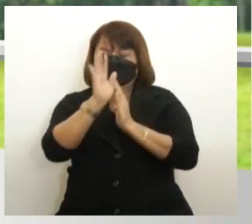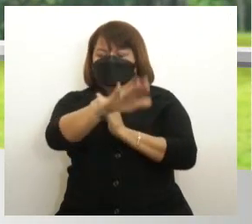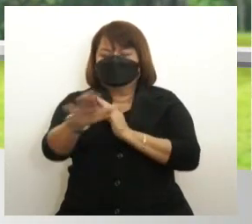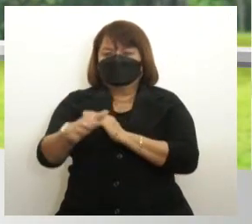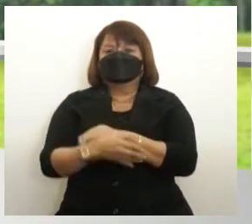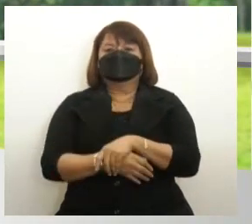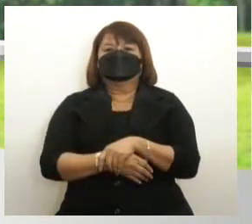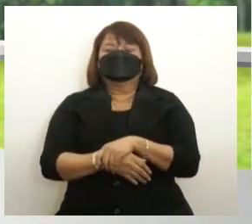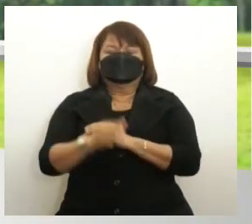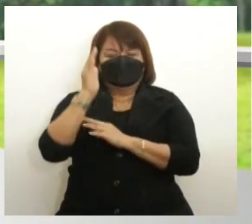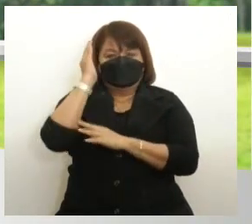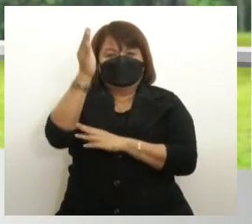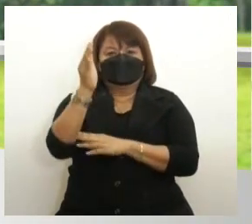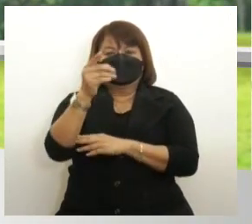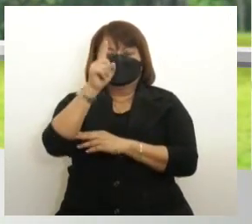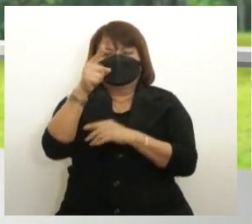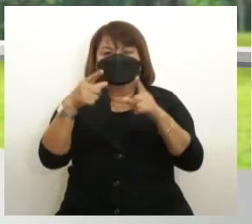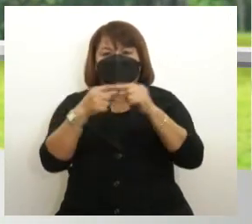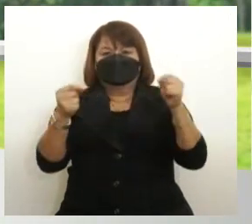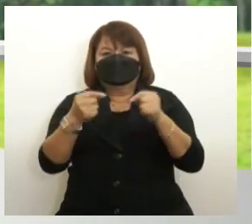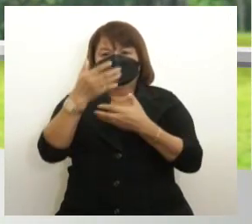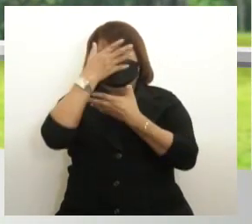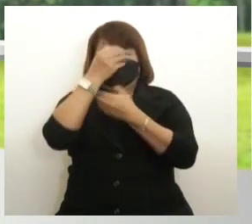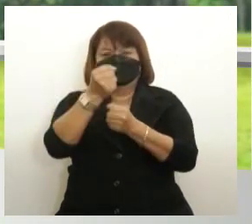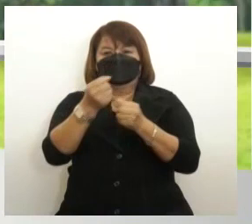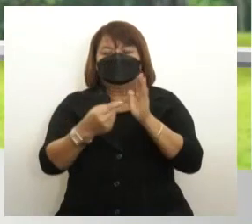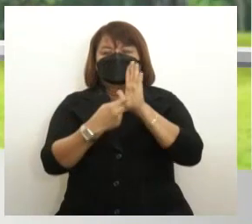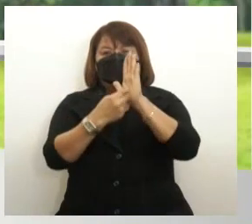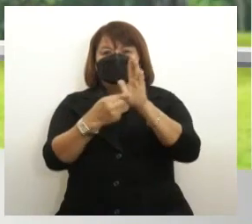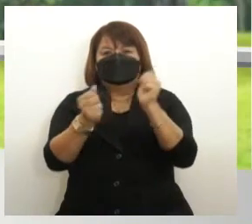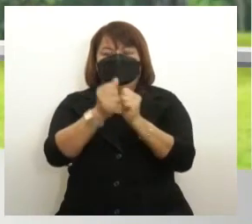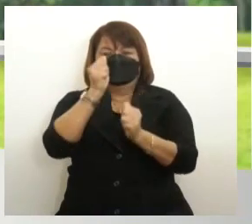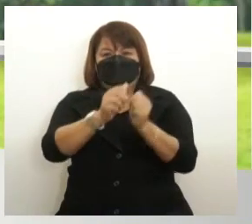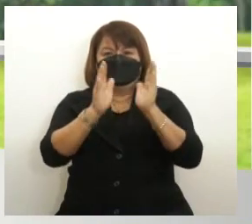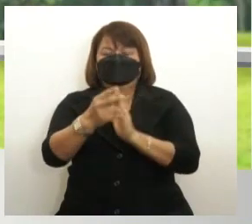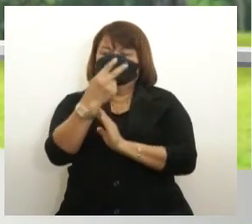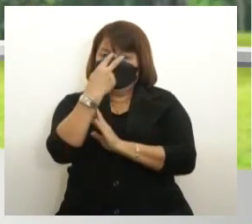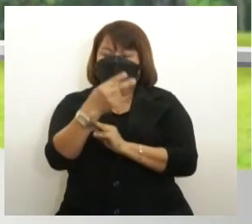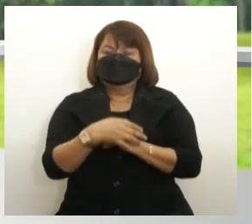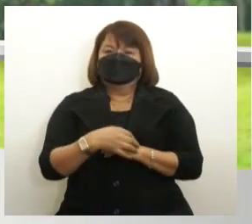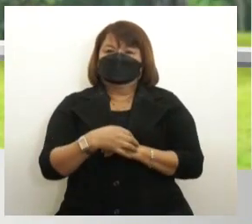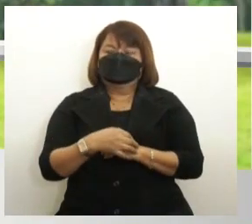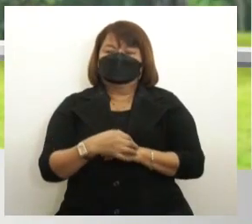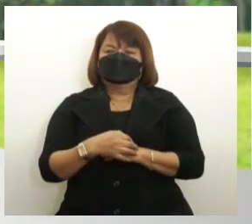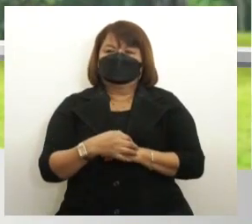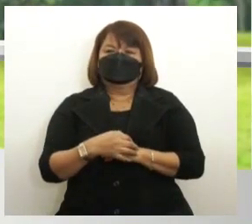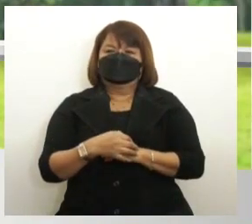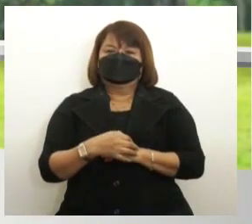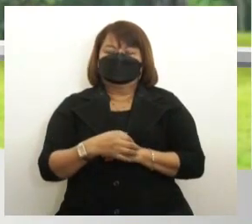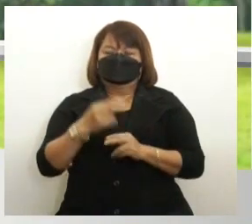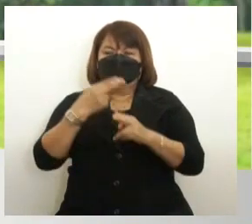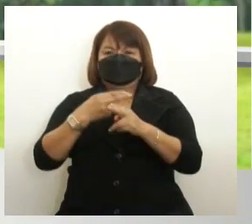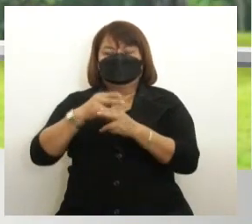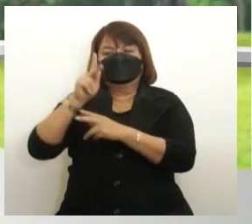และในช่วงต่อไปนะคะกับอีกหนึ่งเรื่องราวที่น่าสนใจที่จะนำเสนอให้กับทุกท่านได้รับชมกันค่ะกับทางดร.เกียรติทิพย์สุภาว